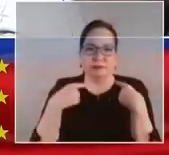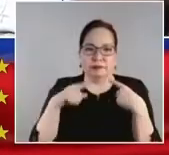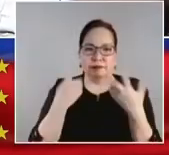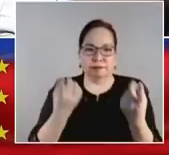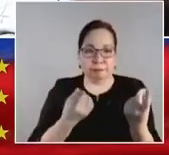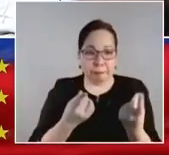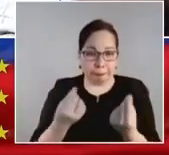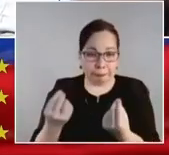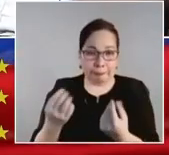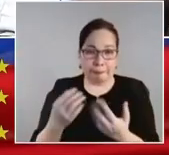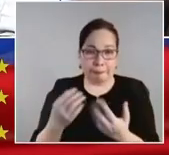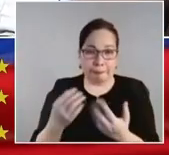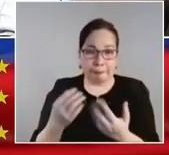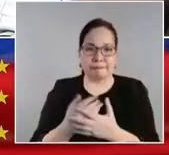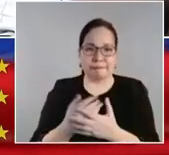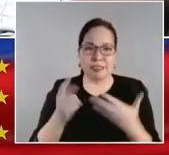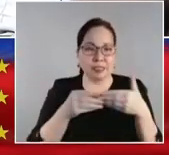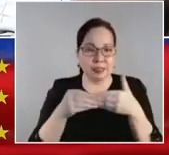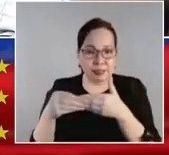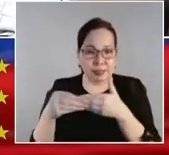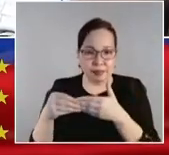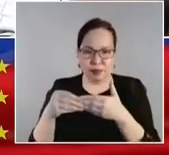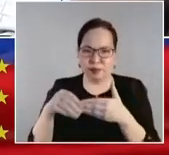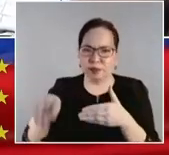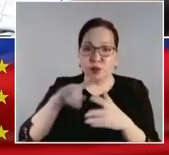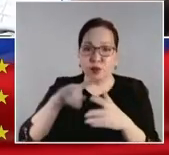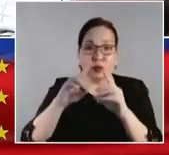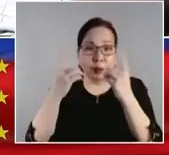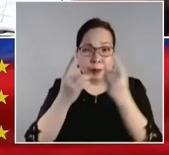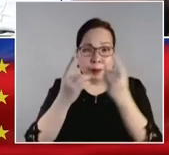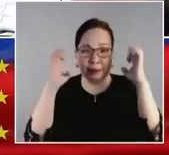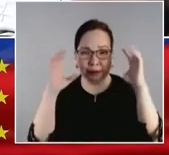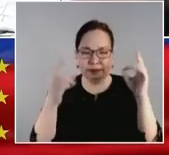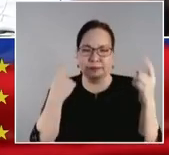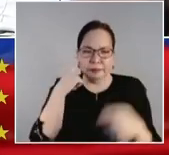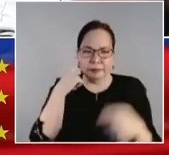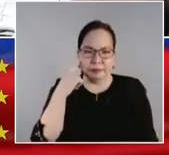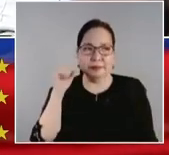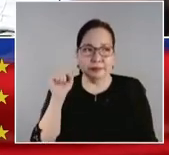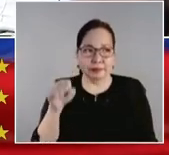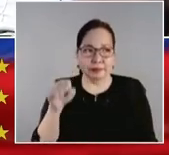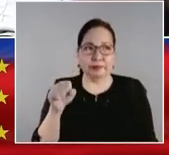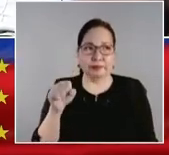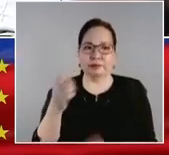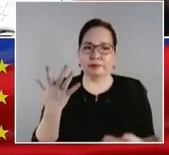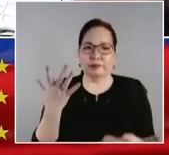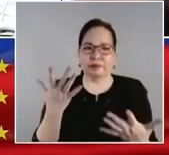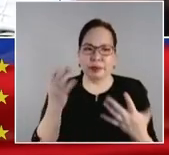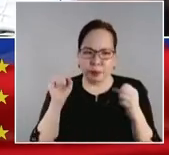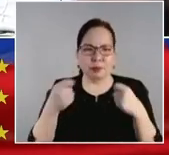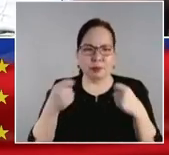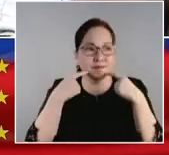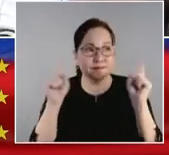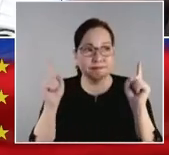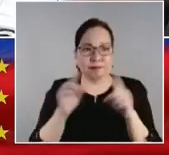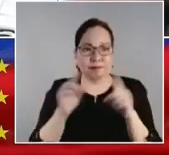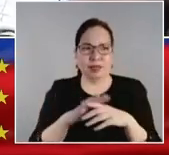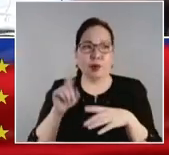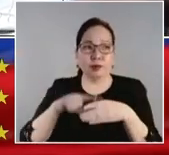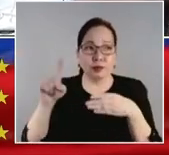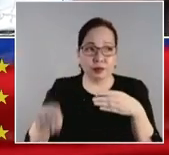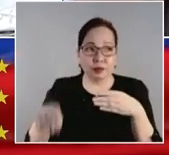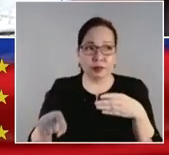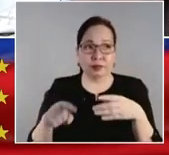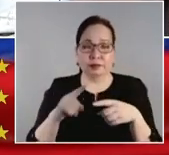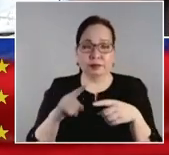implementation and the leadership of DepEd, then I think magiging mahusay po ang resulta. But at this point in